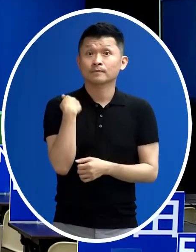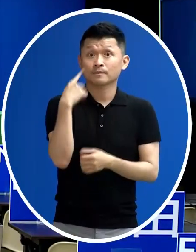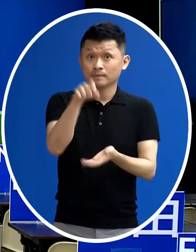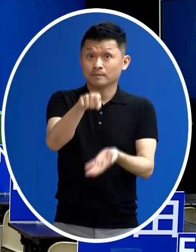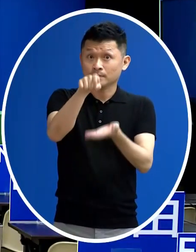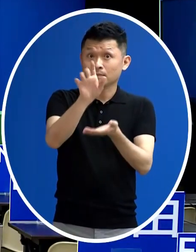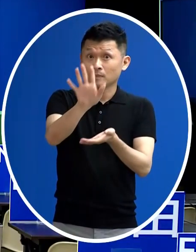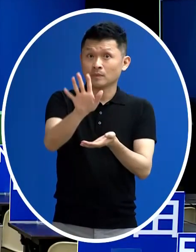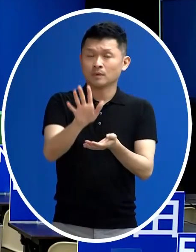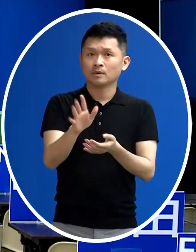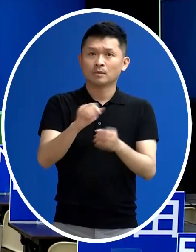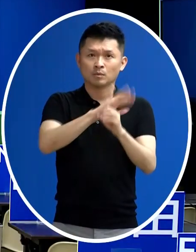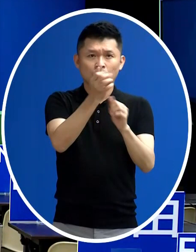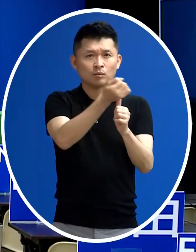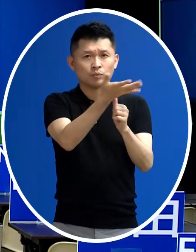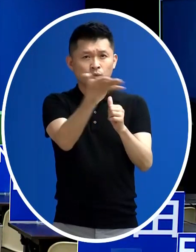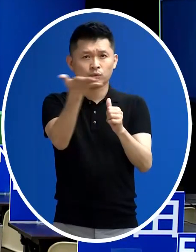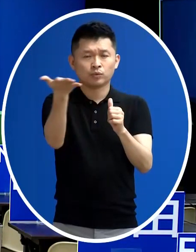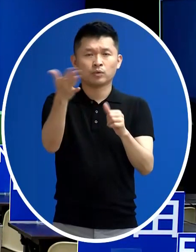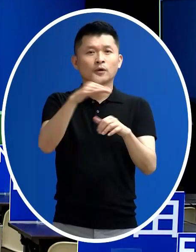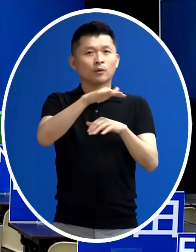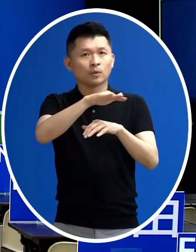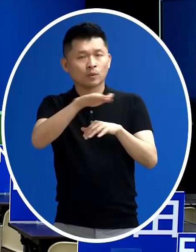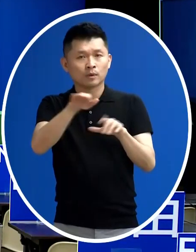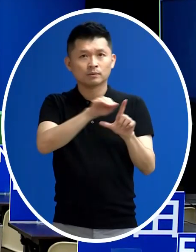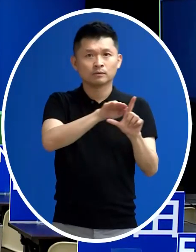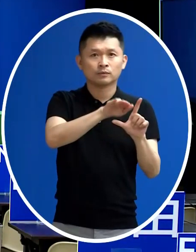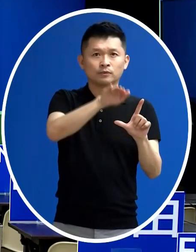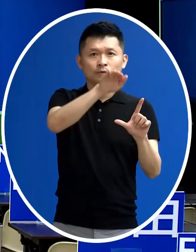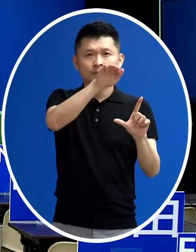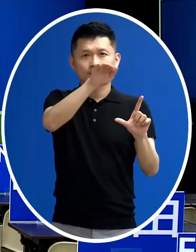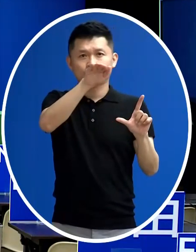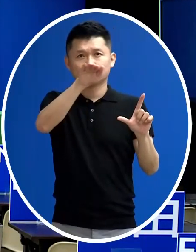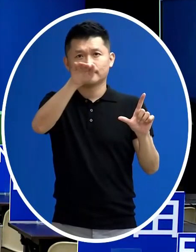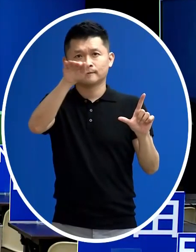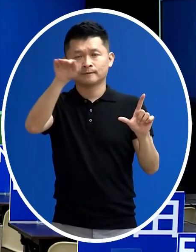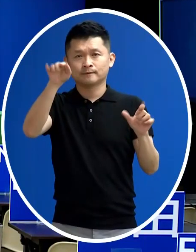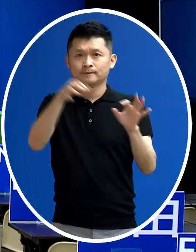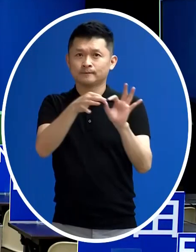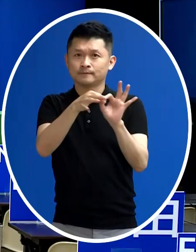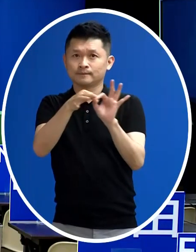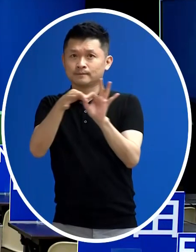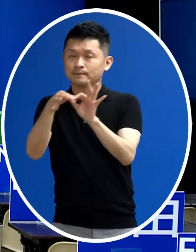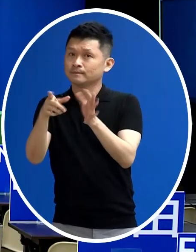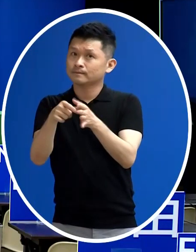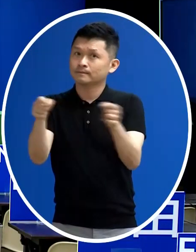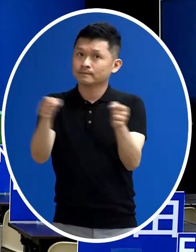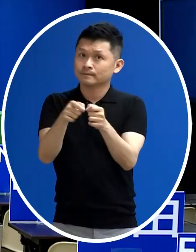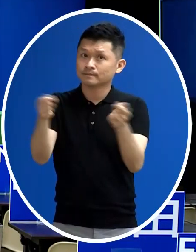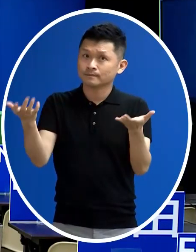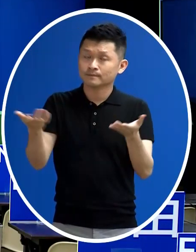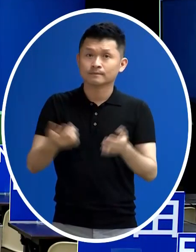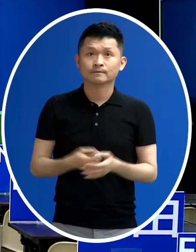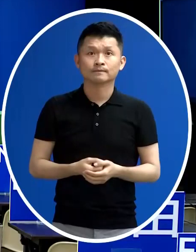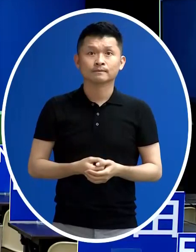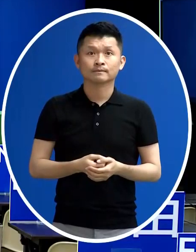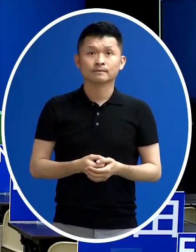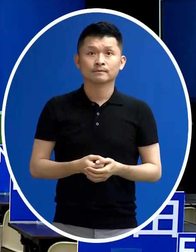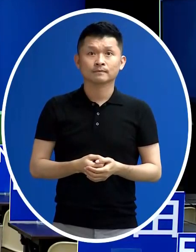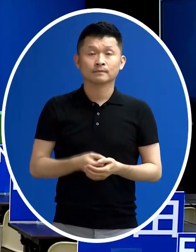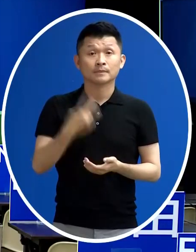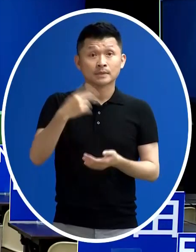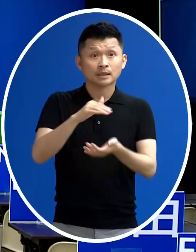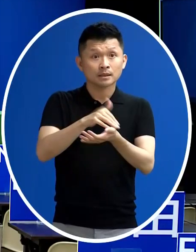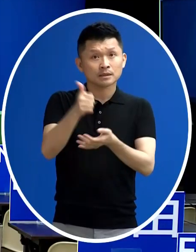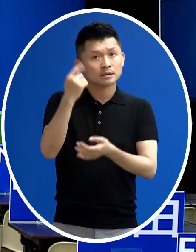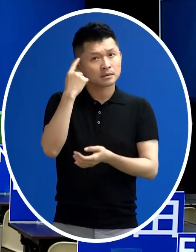也有提到说，目前疫情在稳定的高原上，那么预估这个高原期维持的时间大概会多久呢？第二个问题是，有